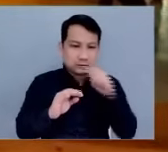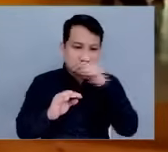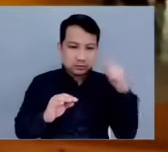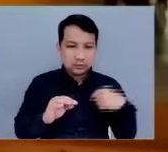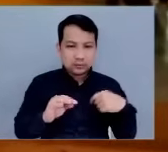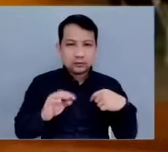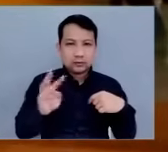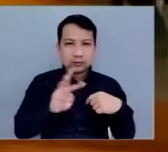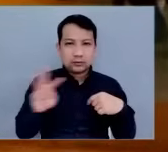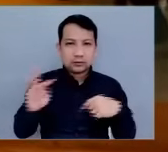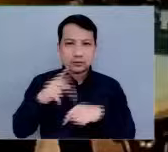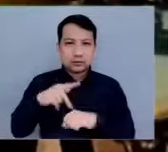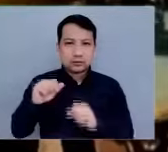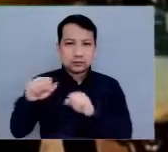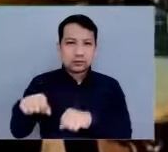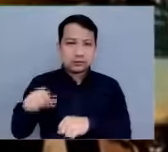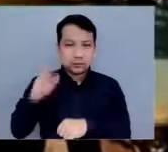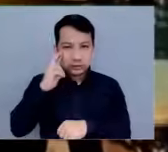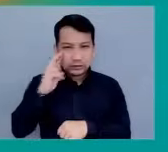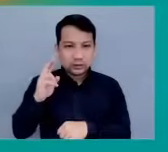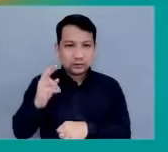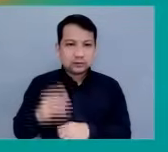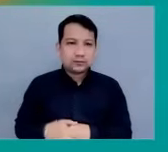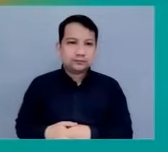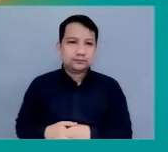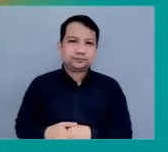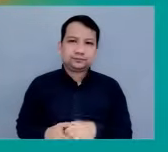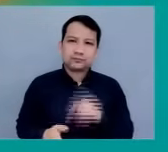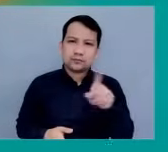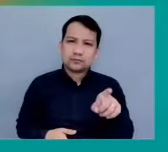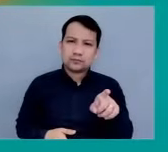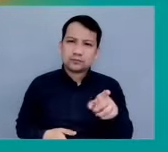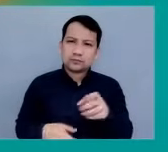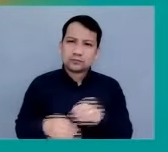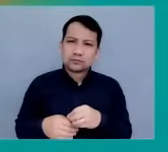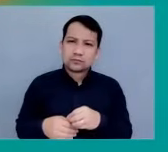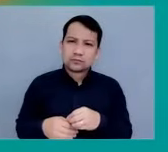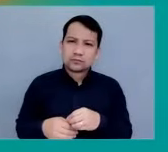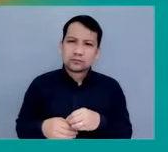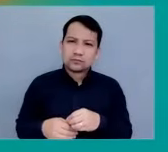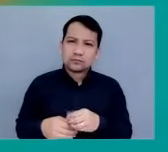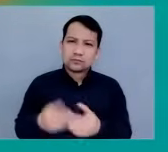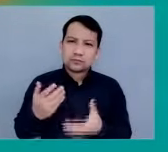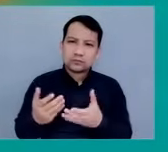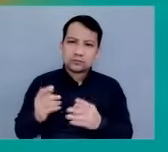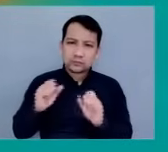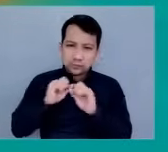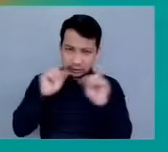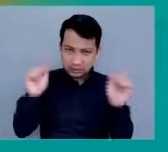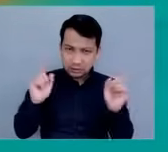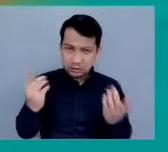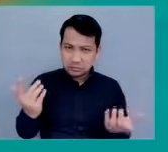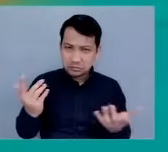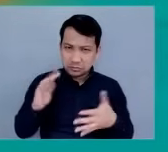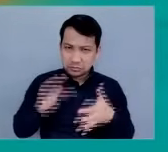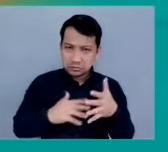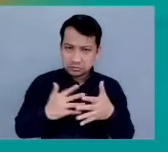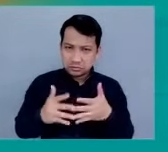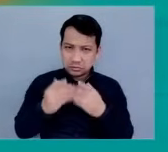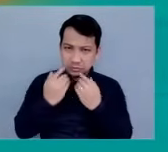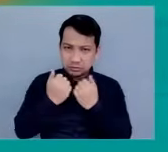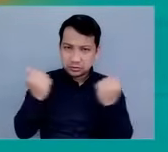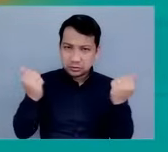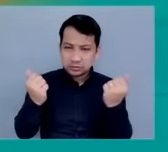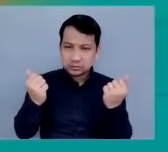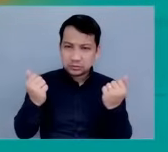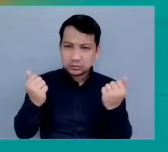West Philippine Sea. Ruth? Maricel, tanungin ko lang kasi parang hindi naman sa biglaan ba ito or wala lang naging anunsyo the past days